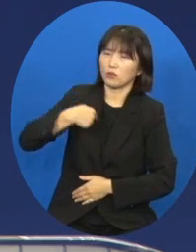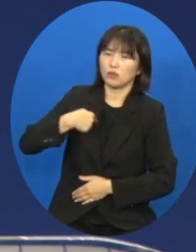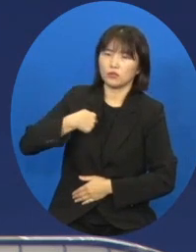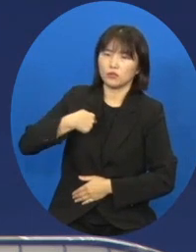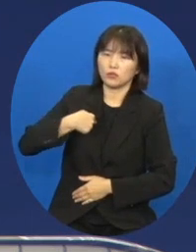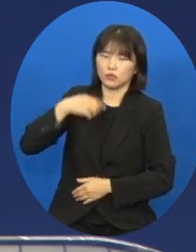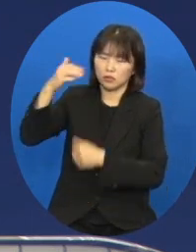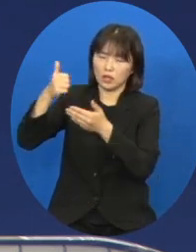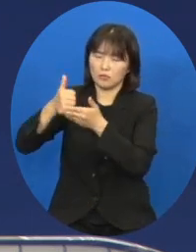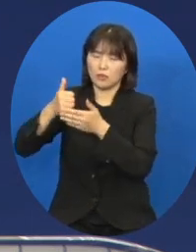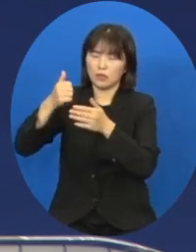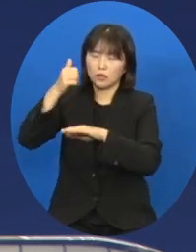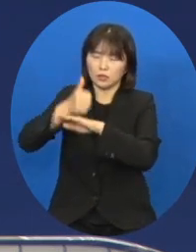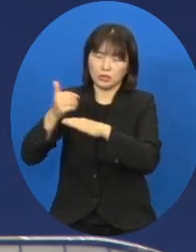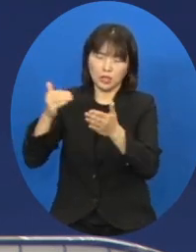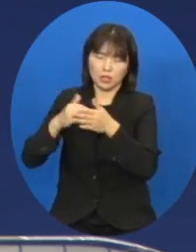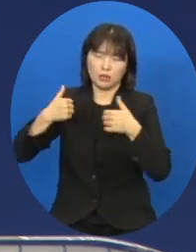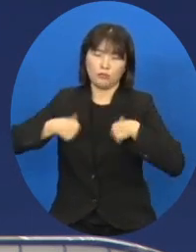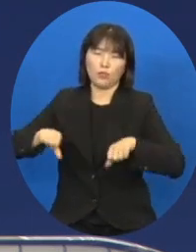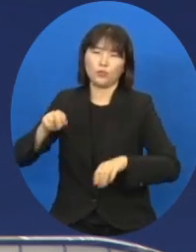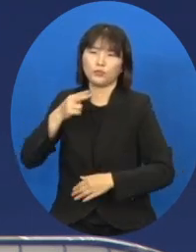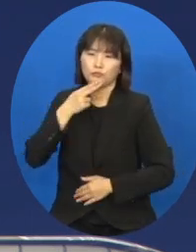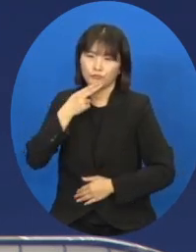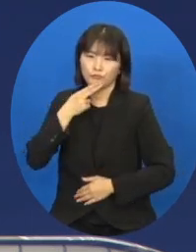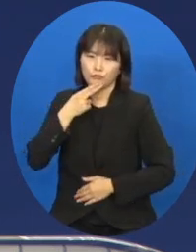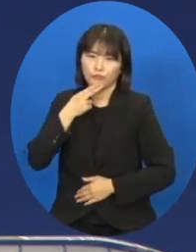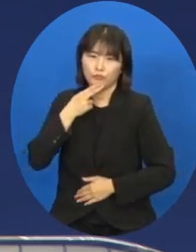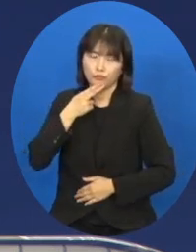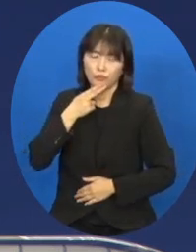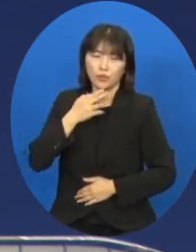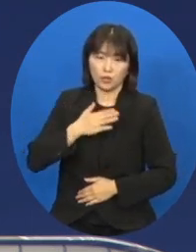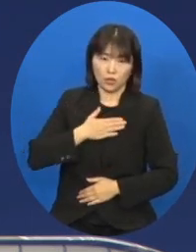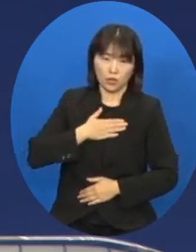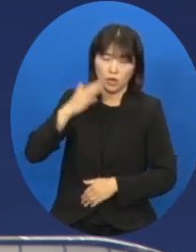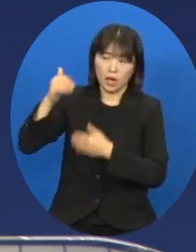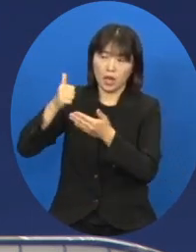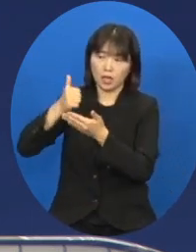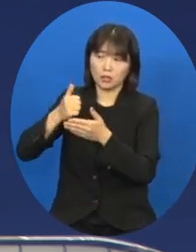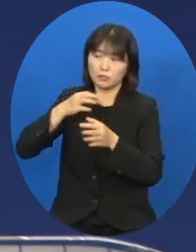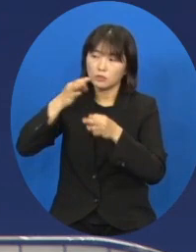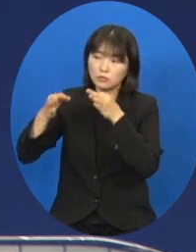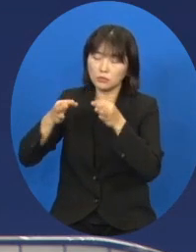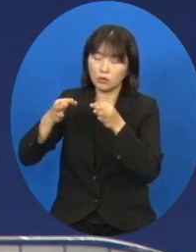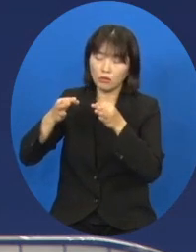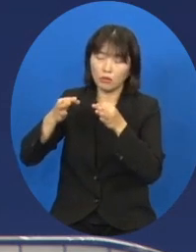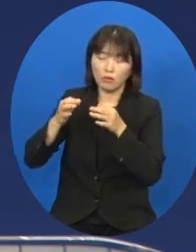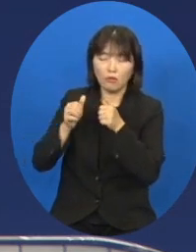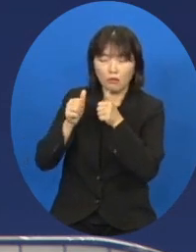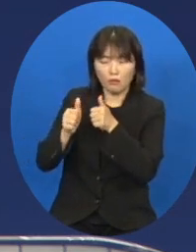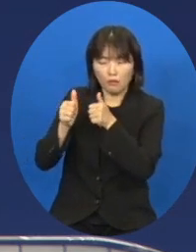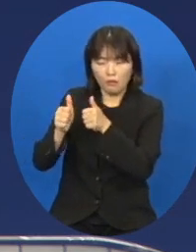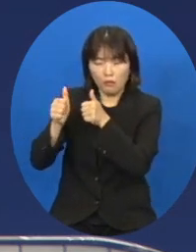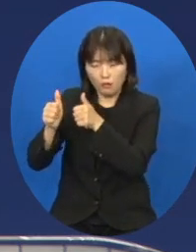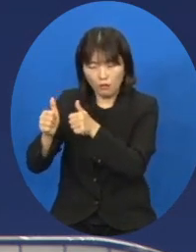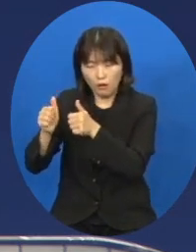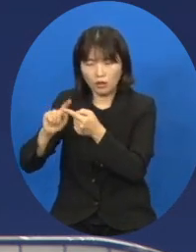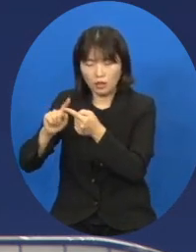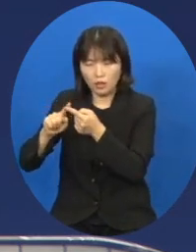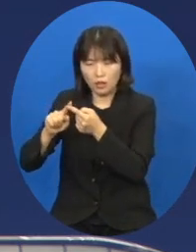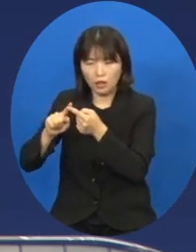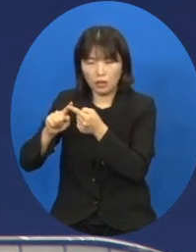끝까지 포기하지 않으셨습니다. 저에게 하나님의 음성을 따라 한 걸음 한 걸음 내딛는 삶을